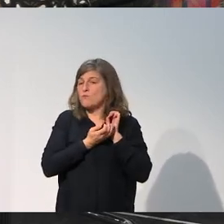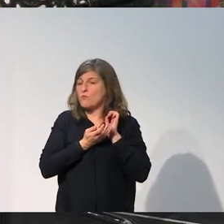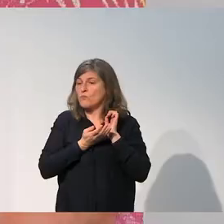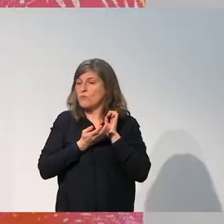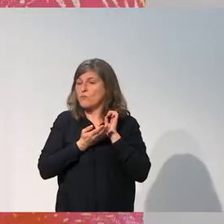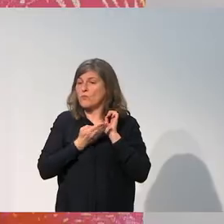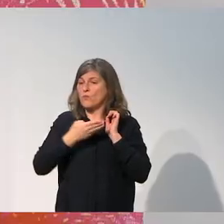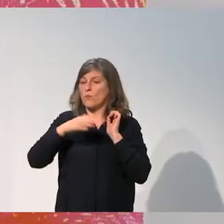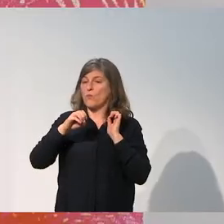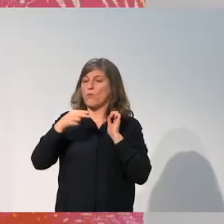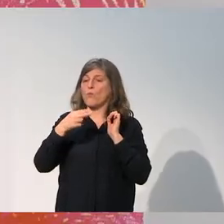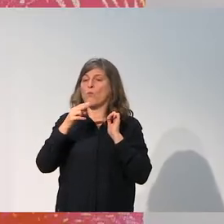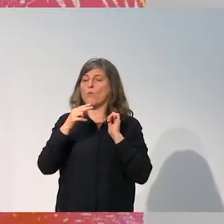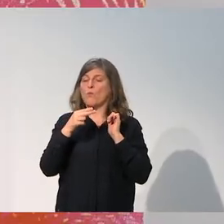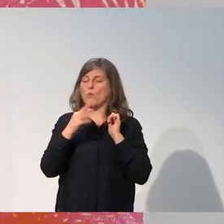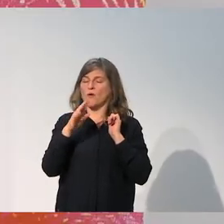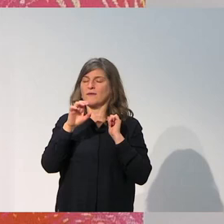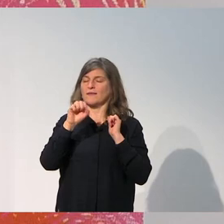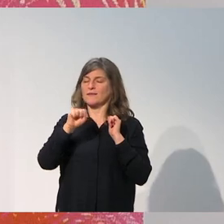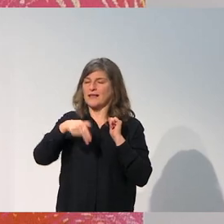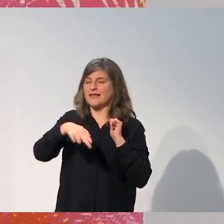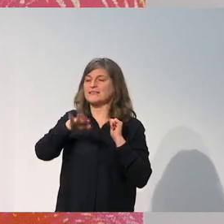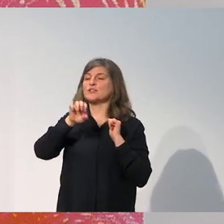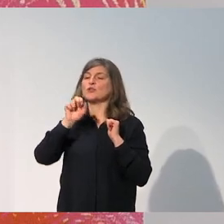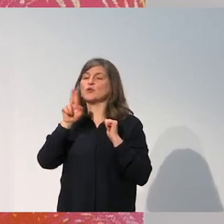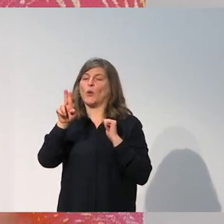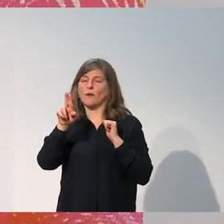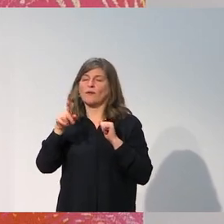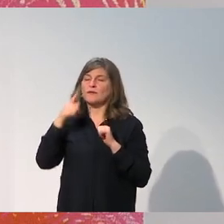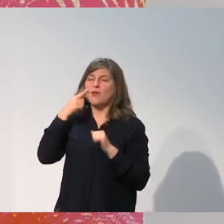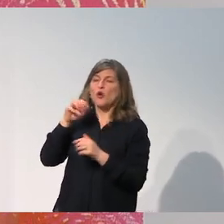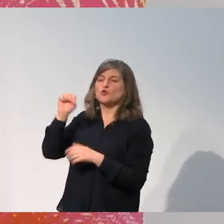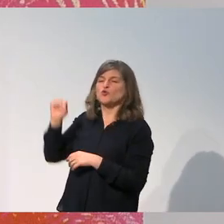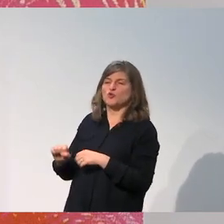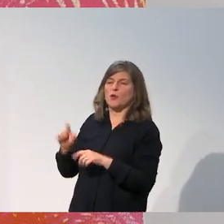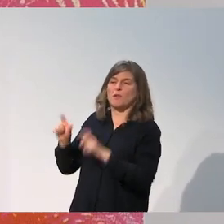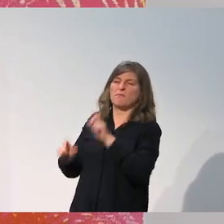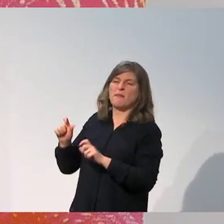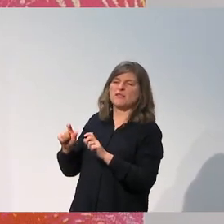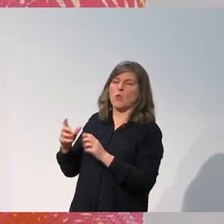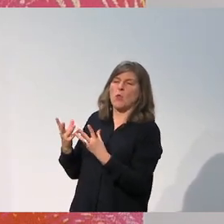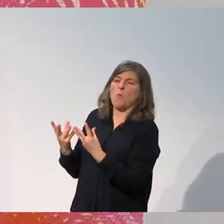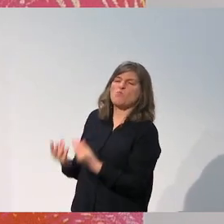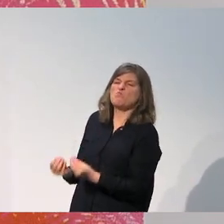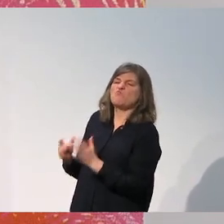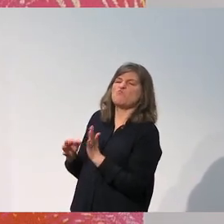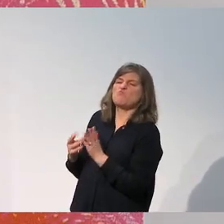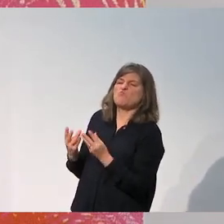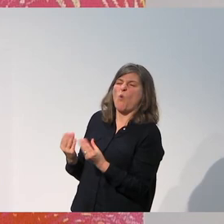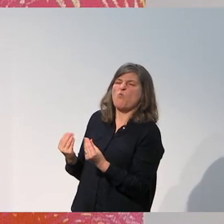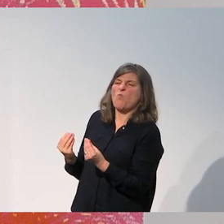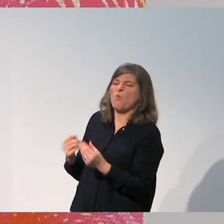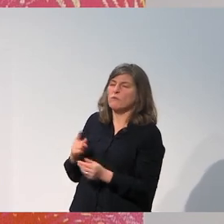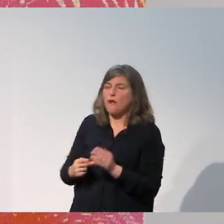sont plus mous et que les gens du nord sont des ivrognes. On se dit, bon, c'est peut-être un peu un raccourci. En